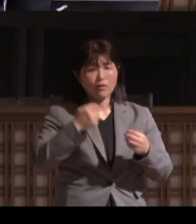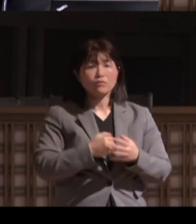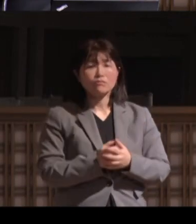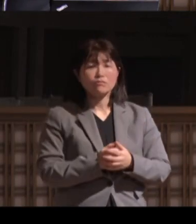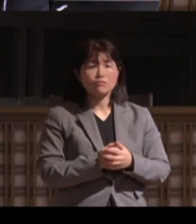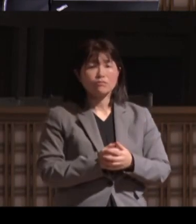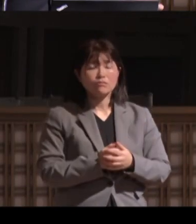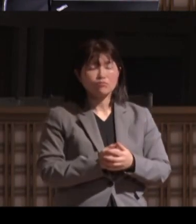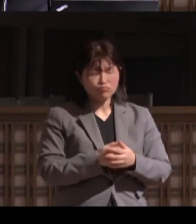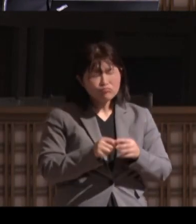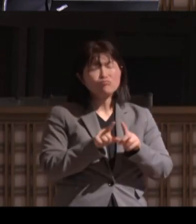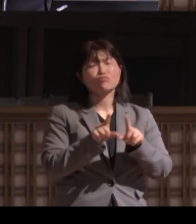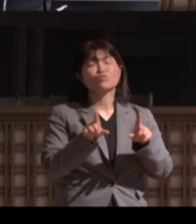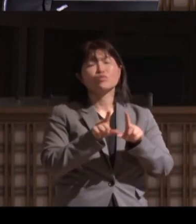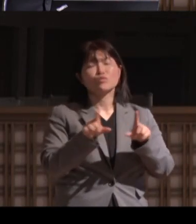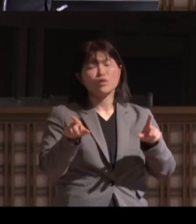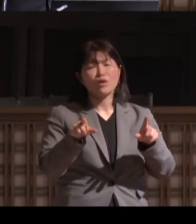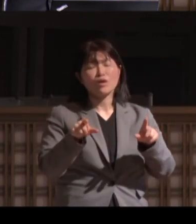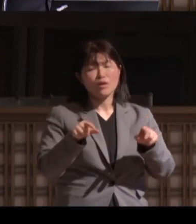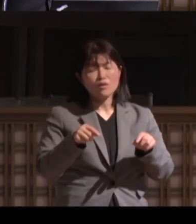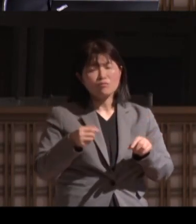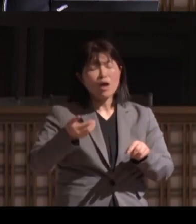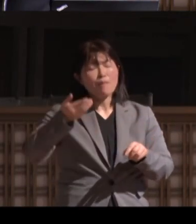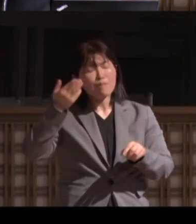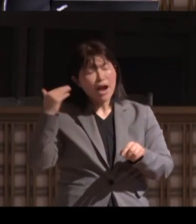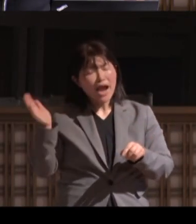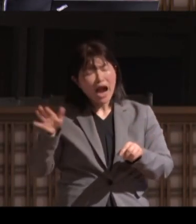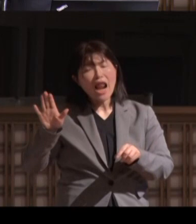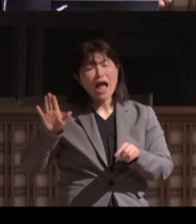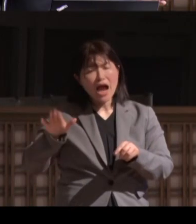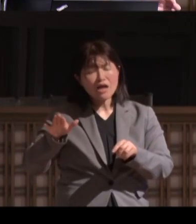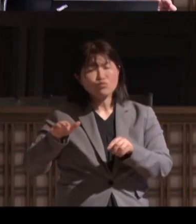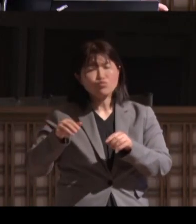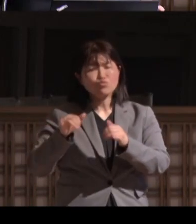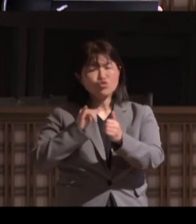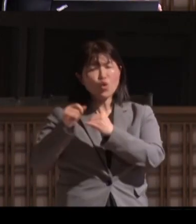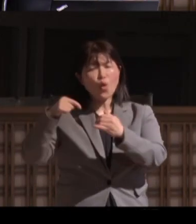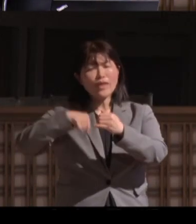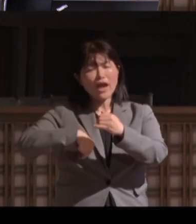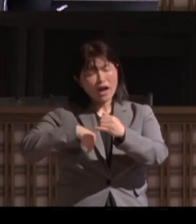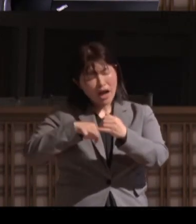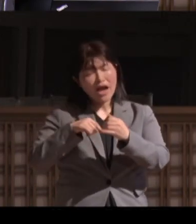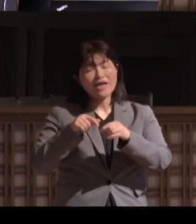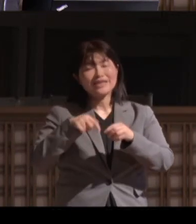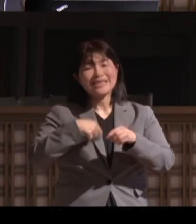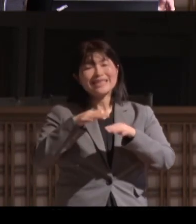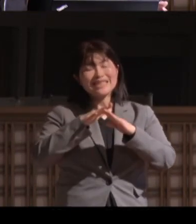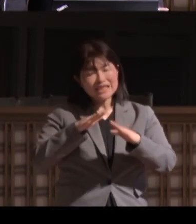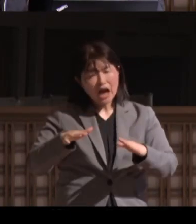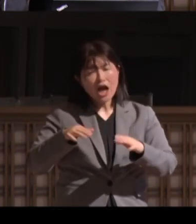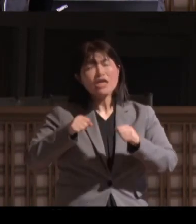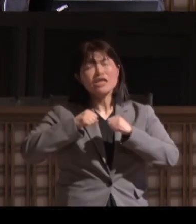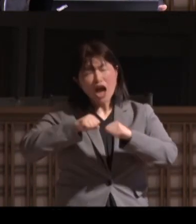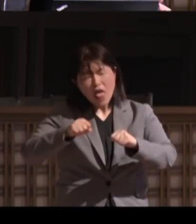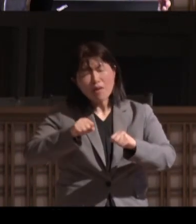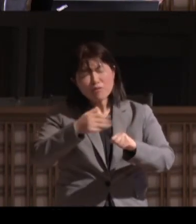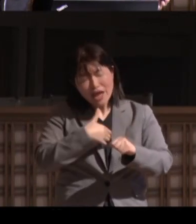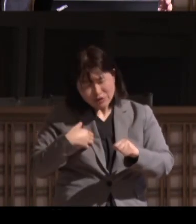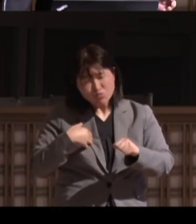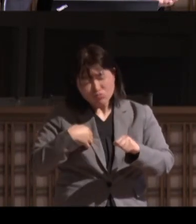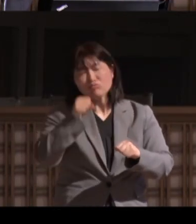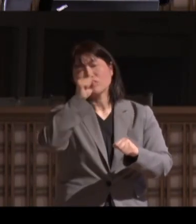ますもちろん既存の自治会や町内会ができるのであればそれに越したことはないん